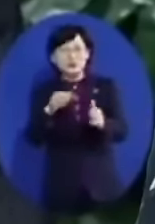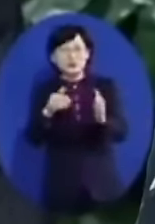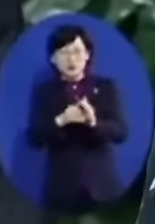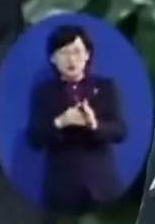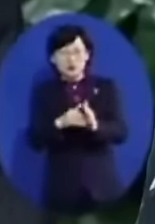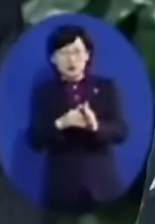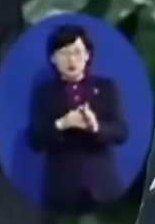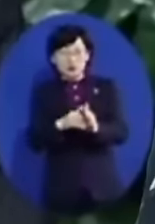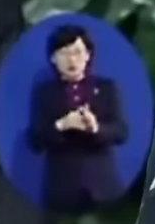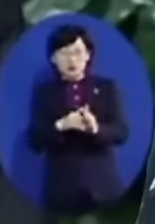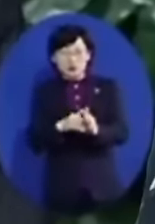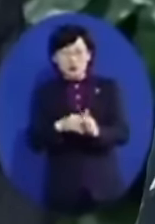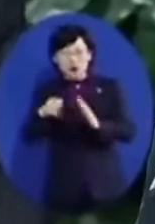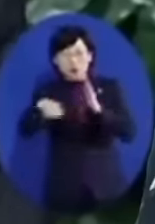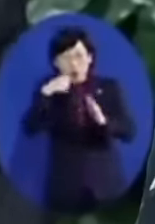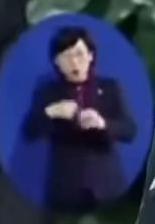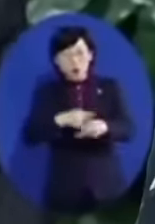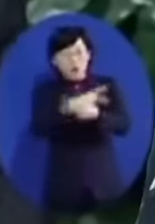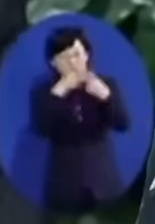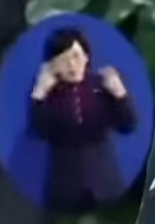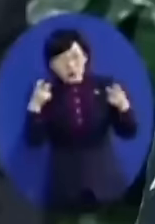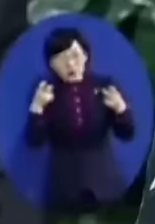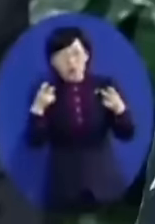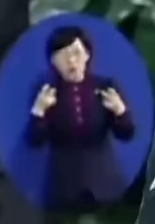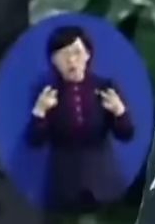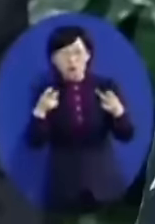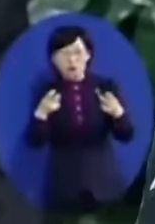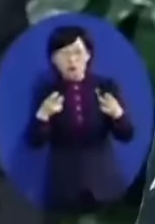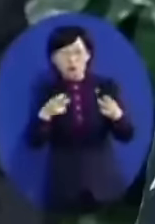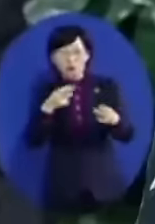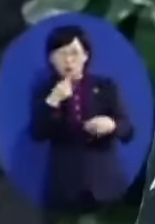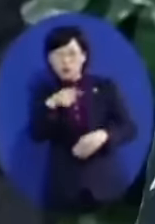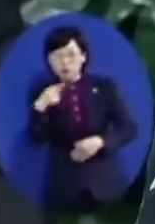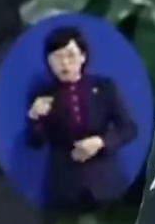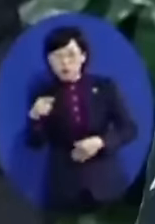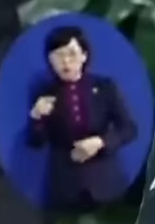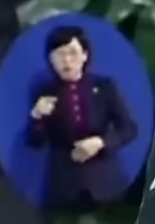그는 먹고 자고 사는데도 정체가 없었습니다.